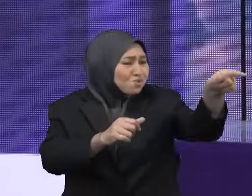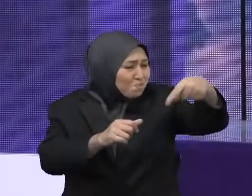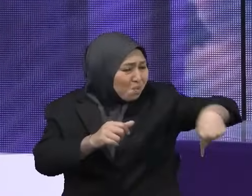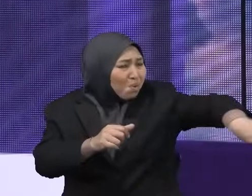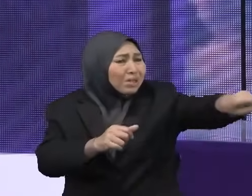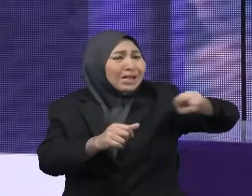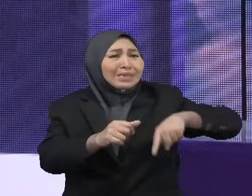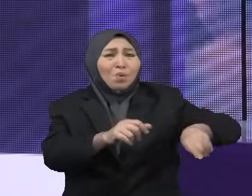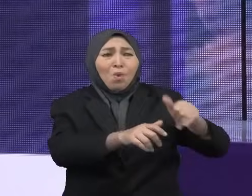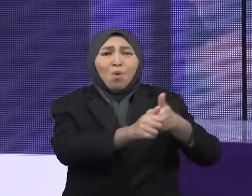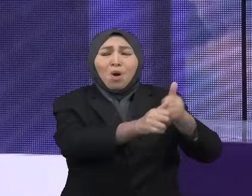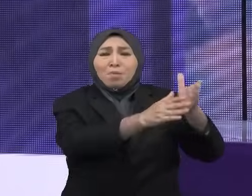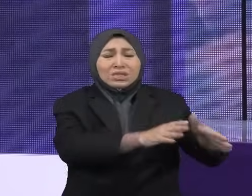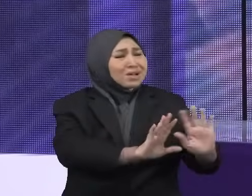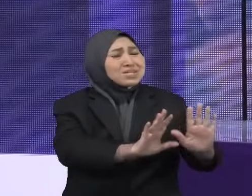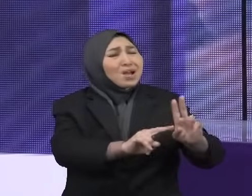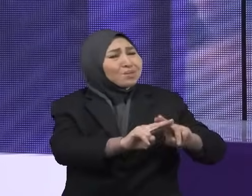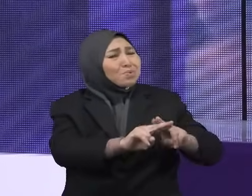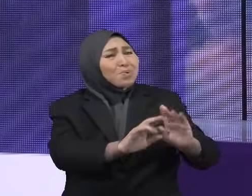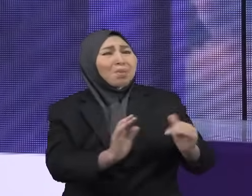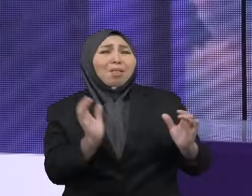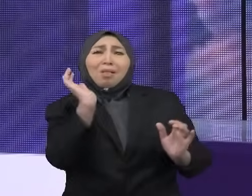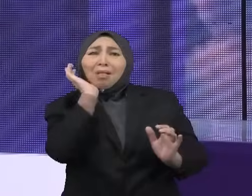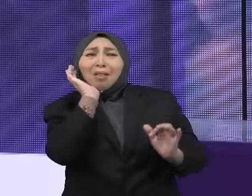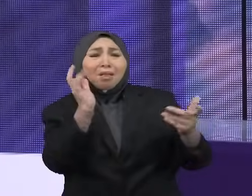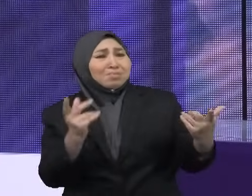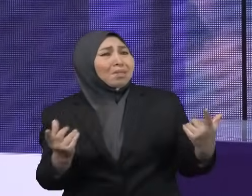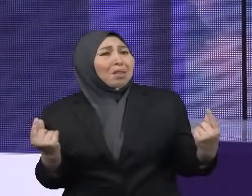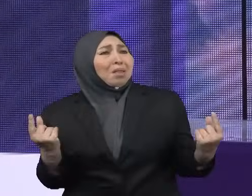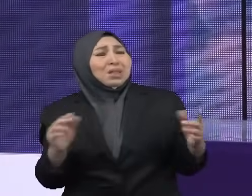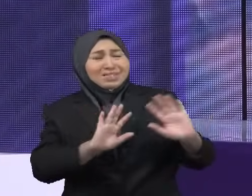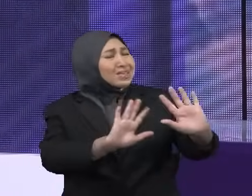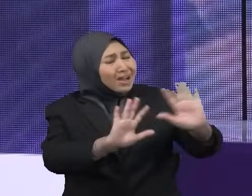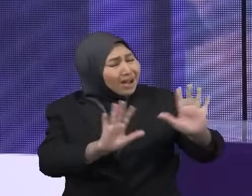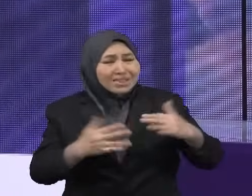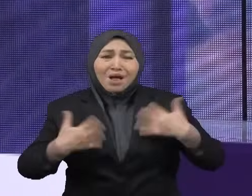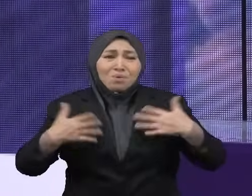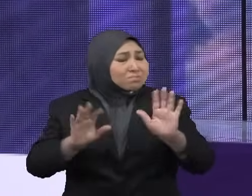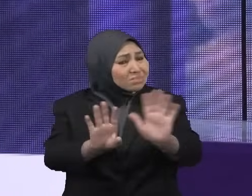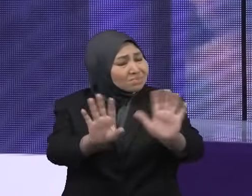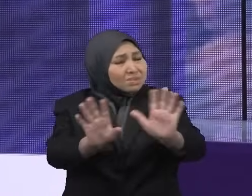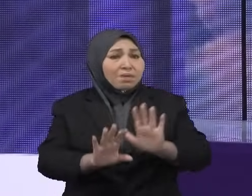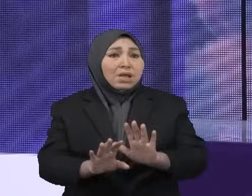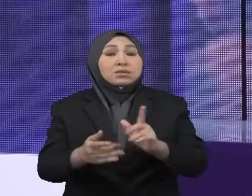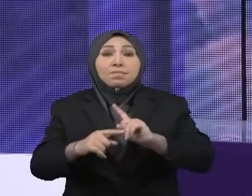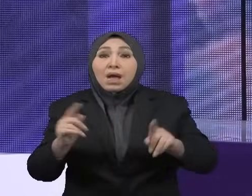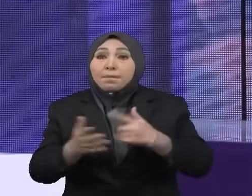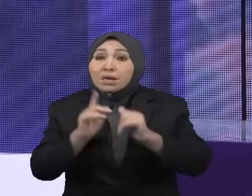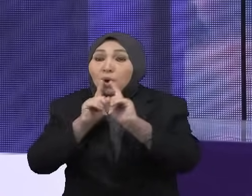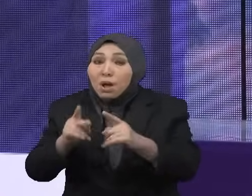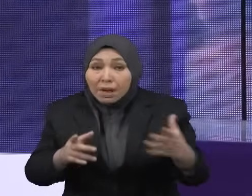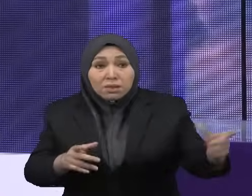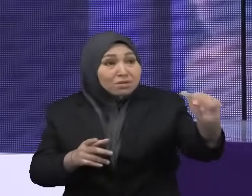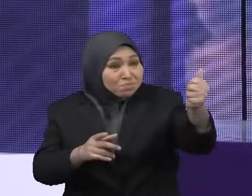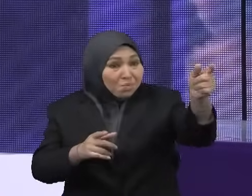agar jangan duduk, jangan takut dengan perjuangan tersebut. Tetapi apakah balasan mereka yang dinyatakan pada